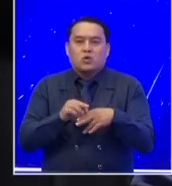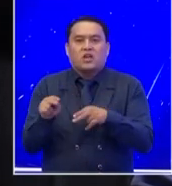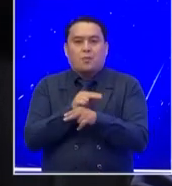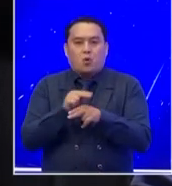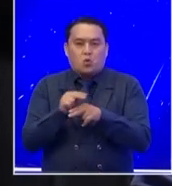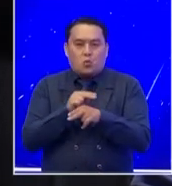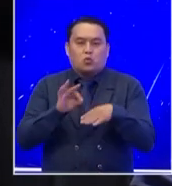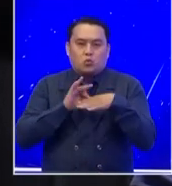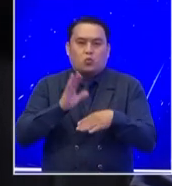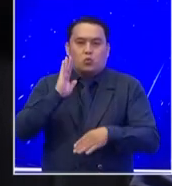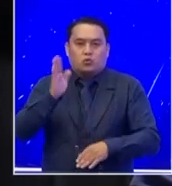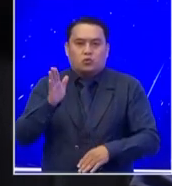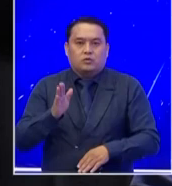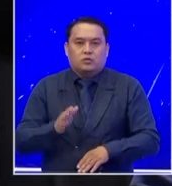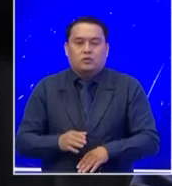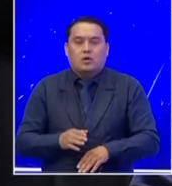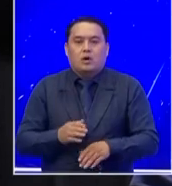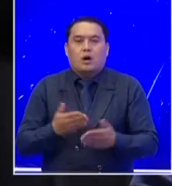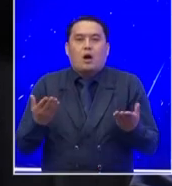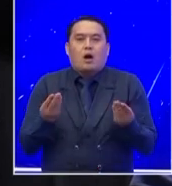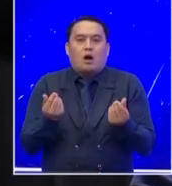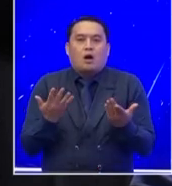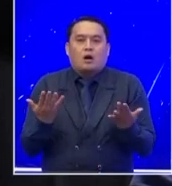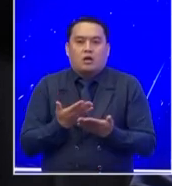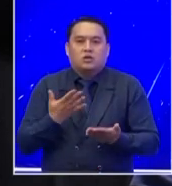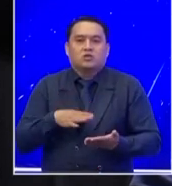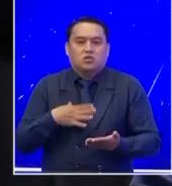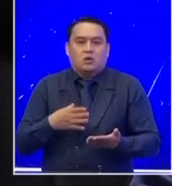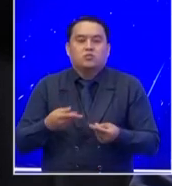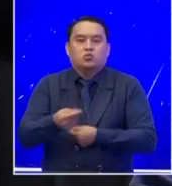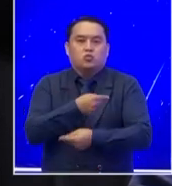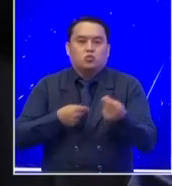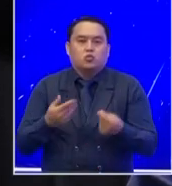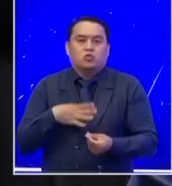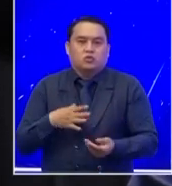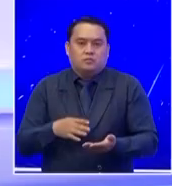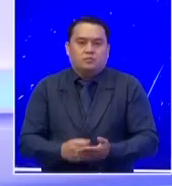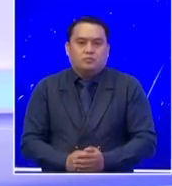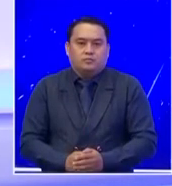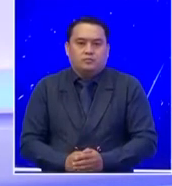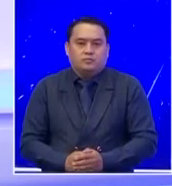текущие капитальные ремонты. О каких деньгах можно говорить? О каких сборах вообще?